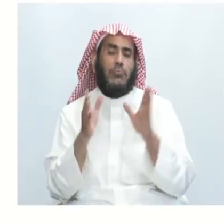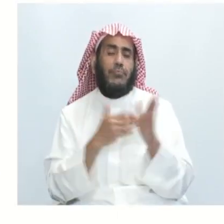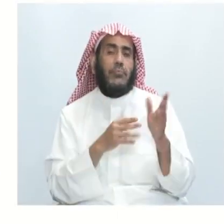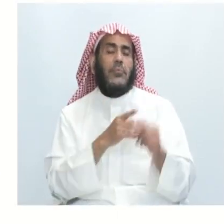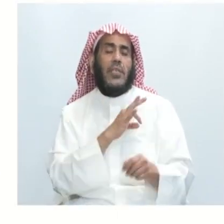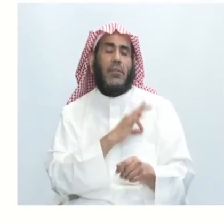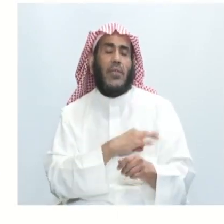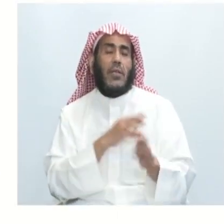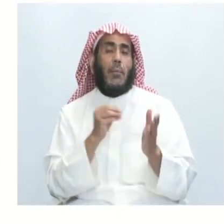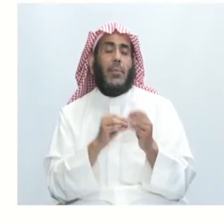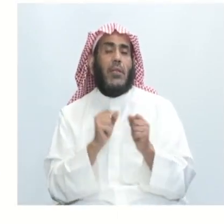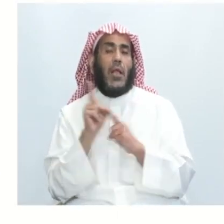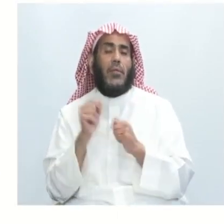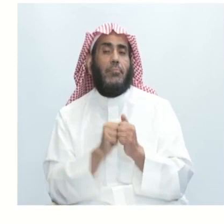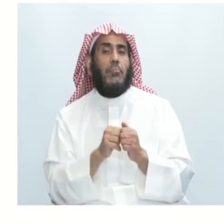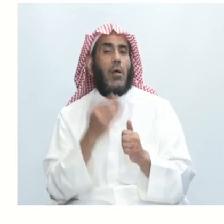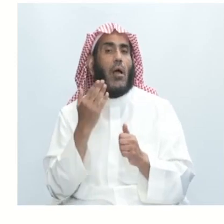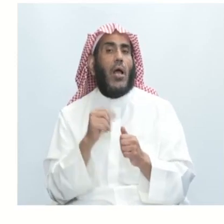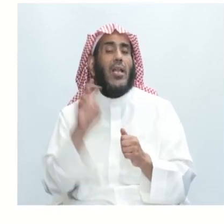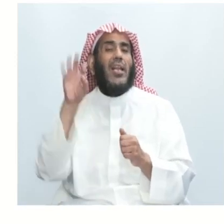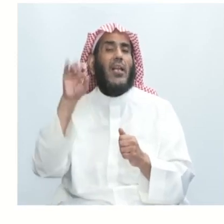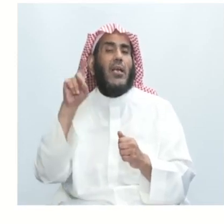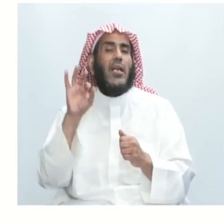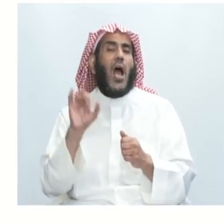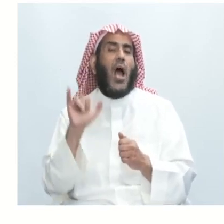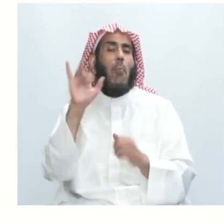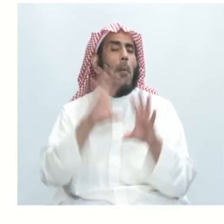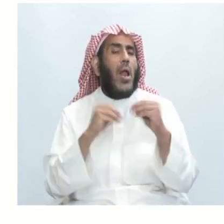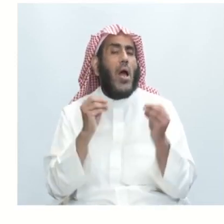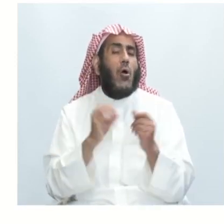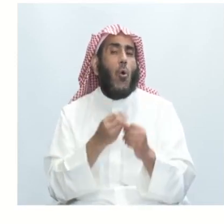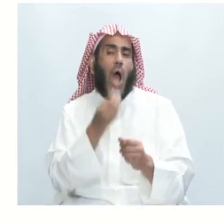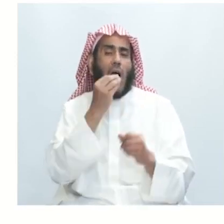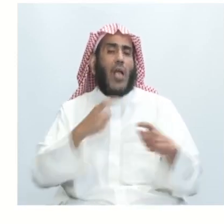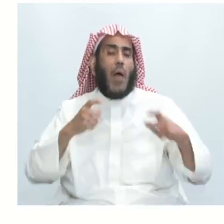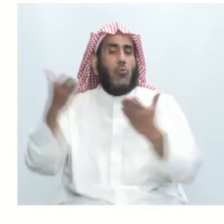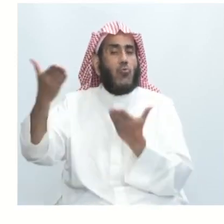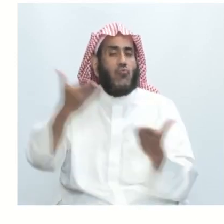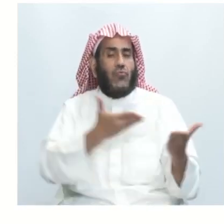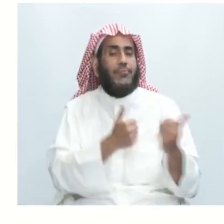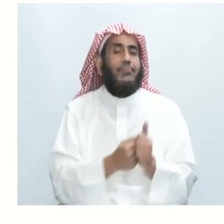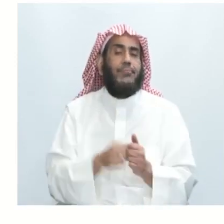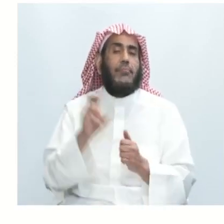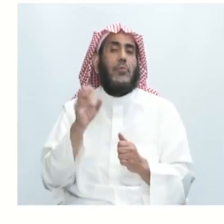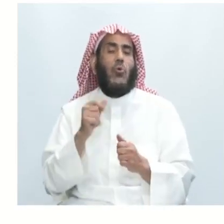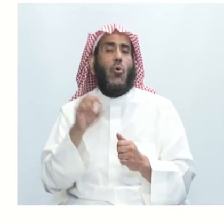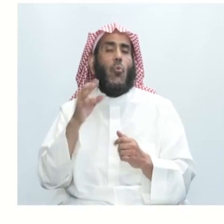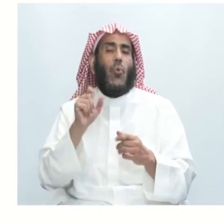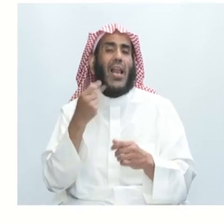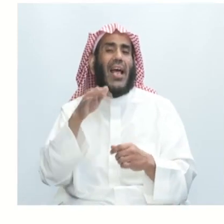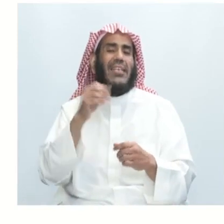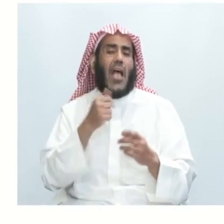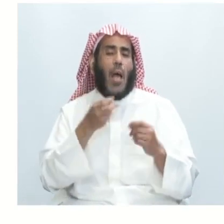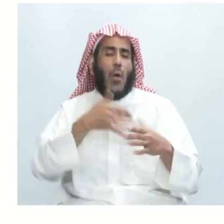استفيد من لاحظ القراءه القراءه وطعام الضيوف والطعام